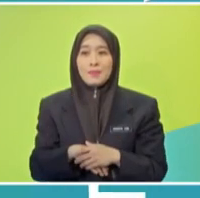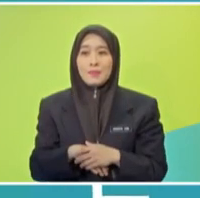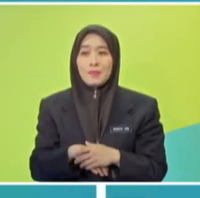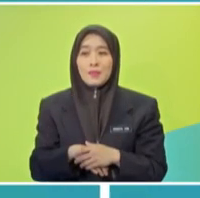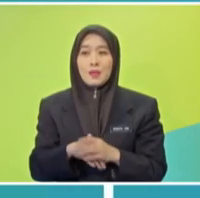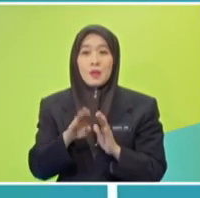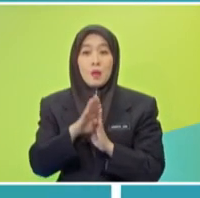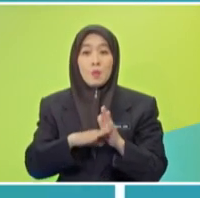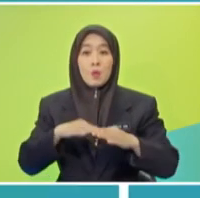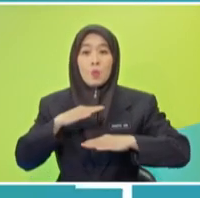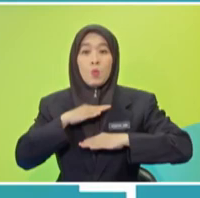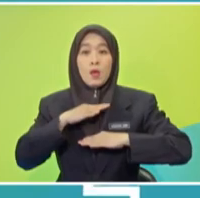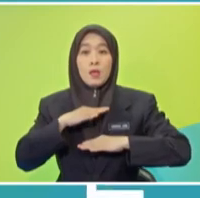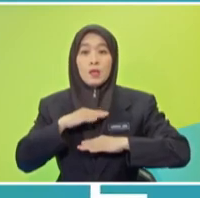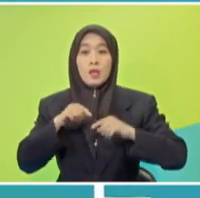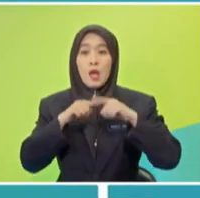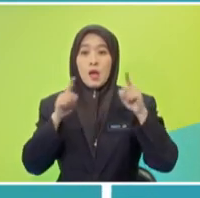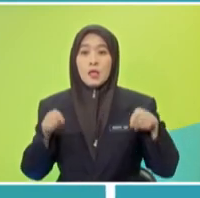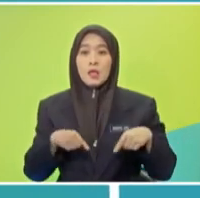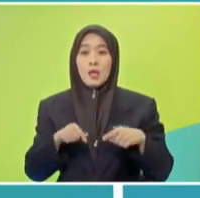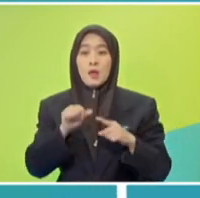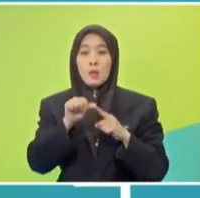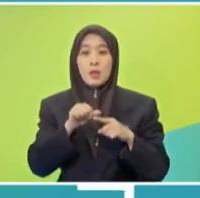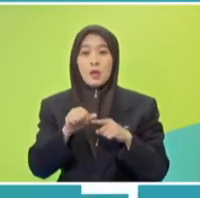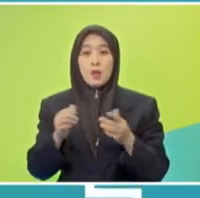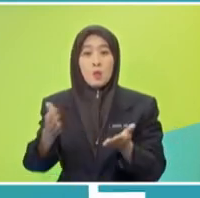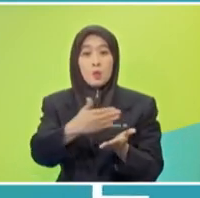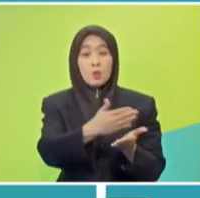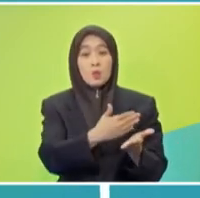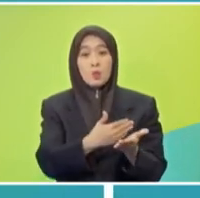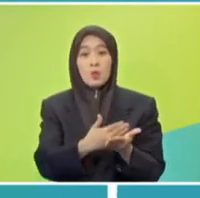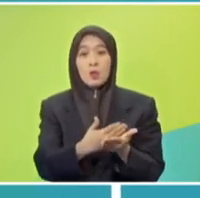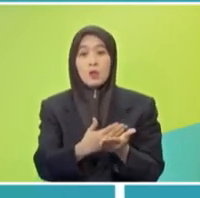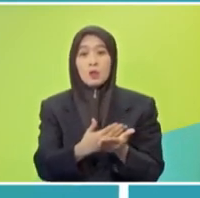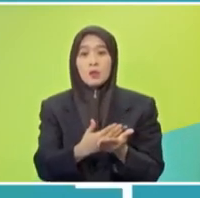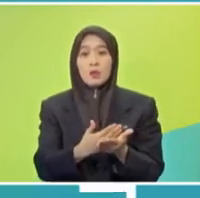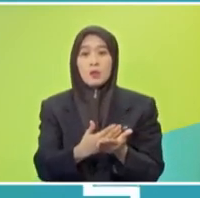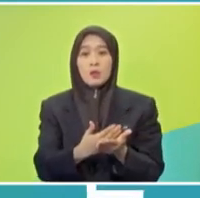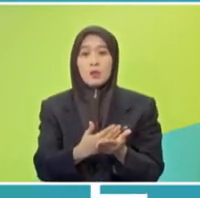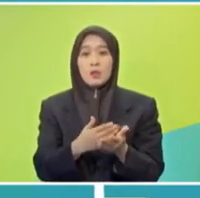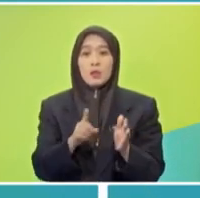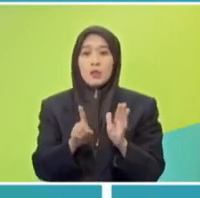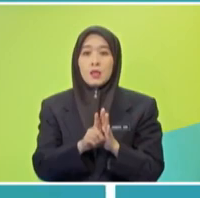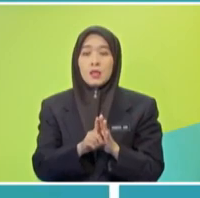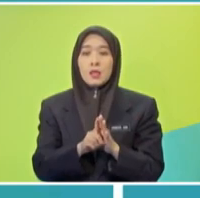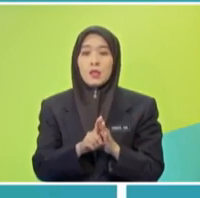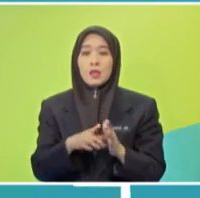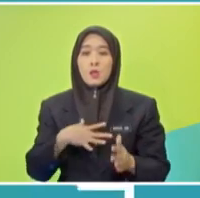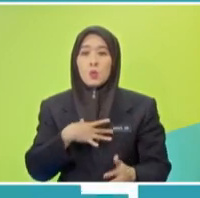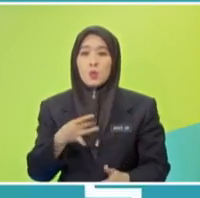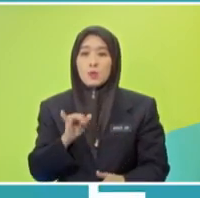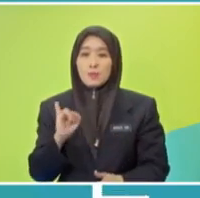hati apabila mengumpul diminatinya berpos hati apabila